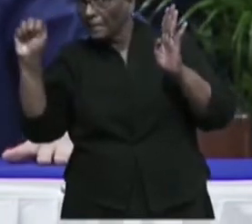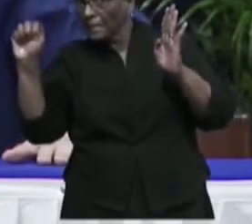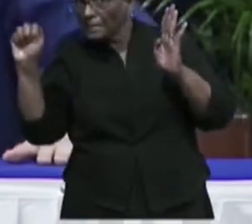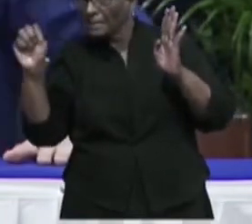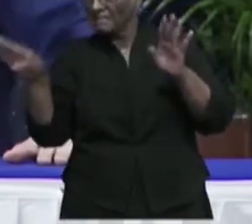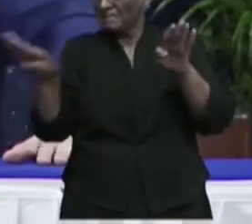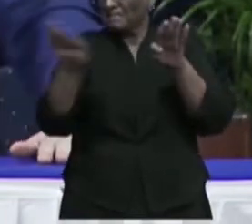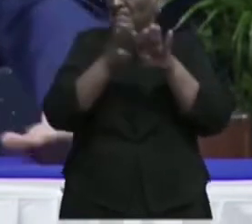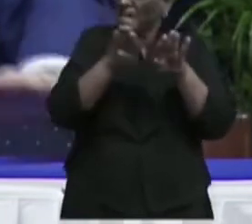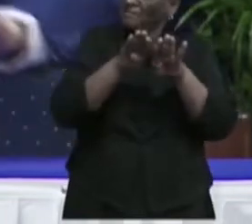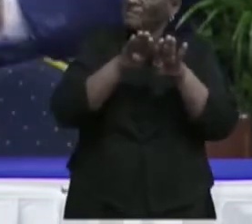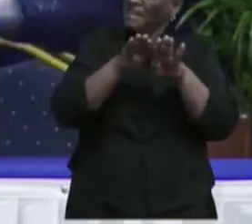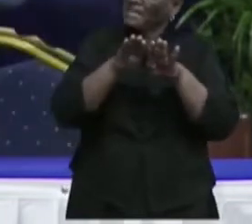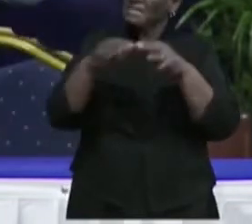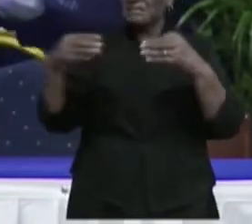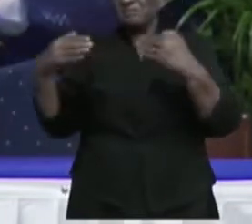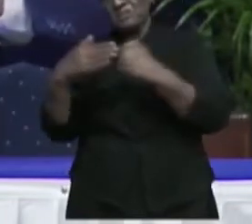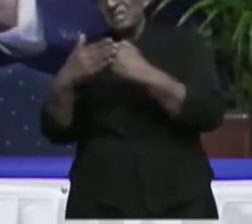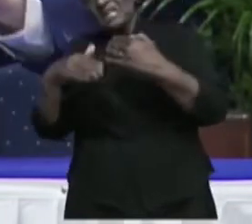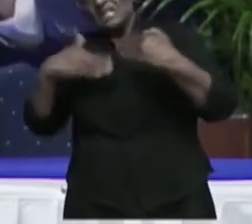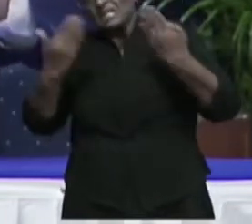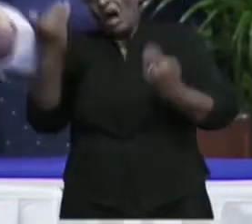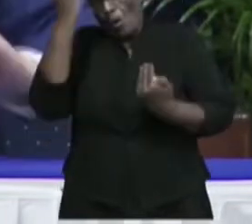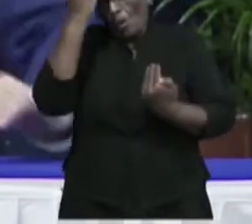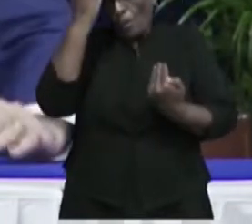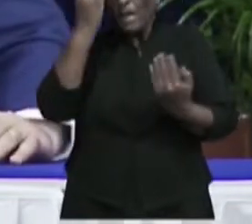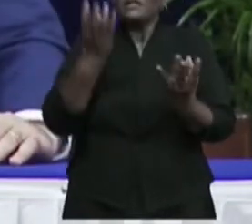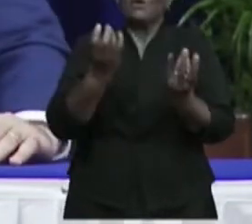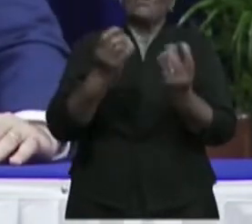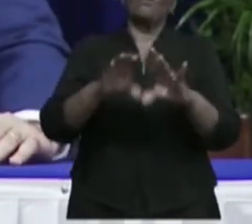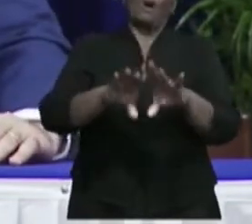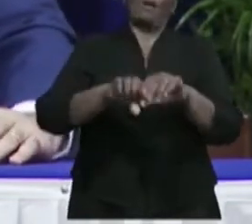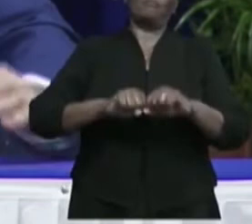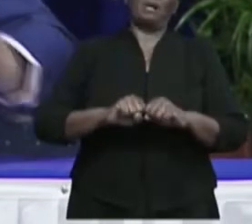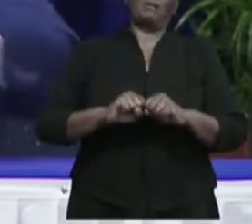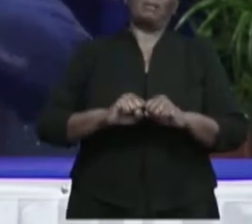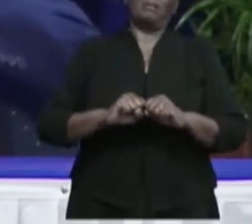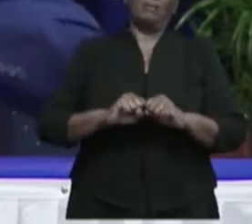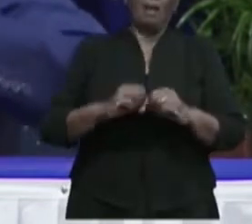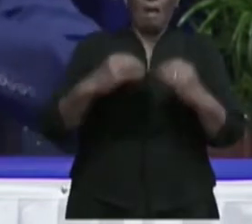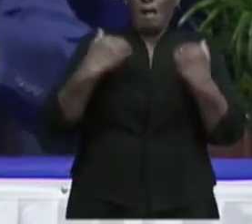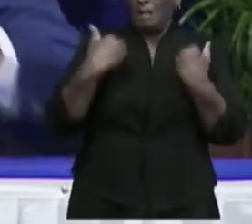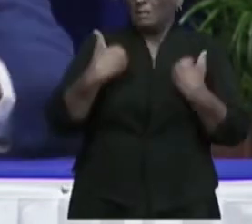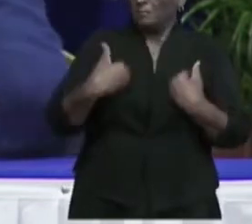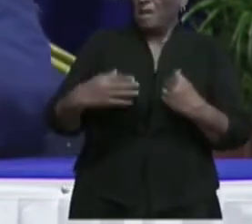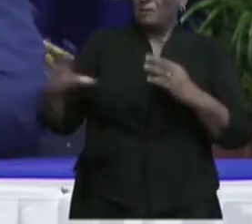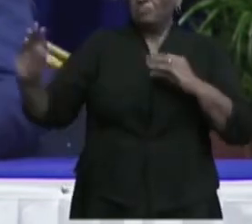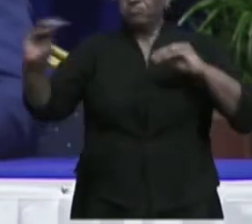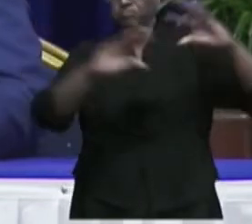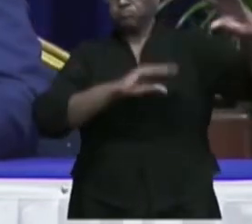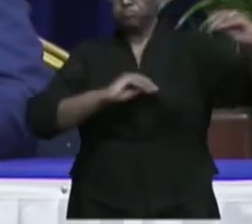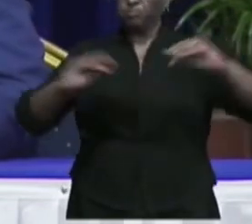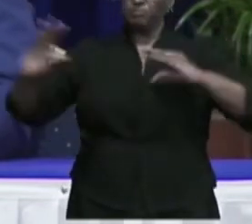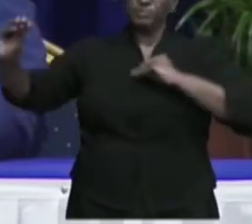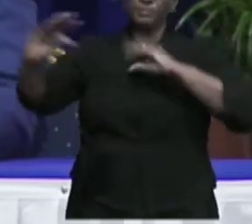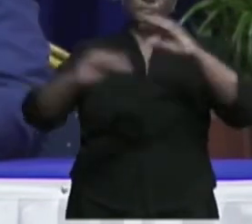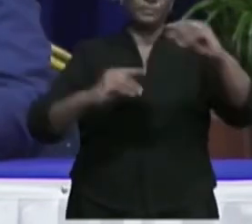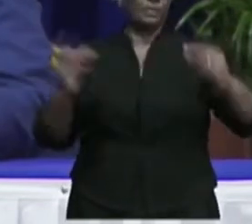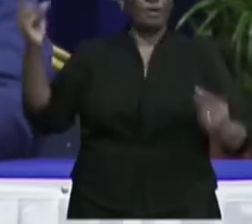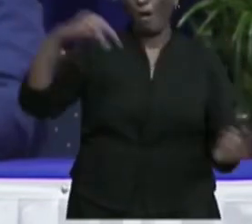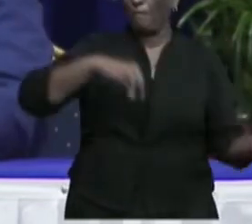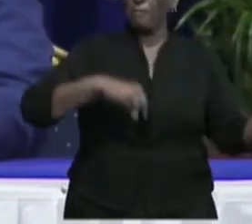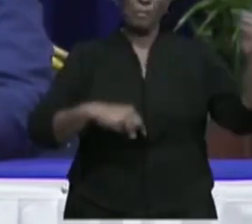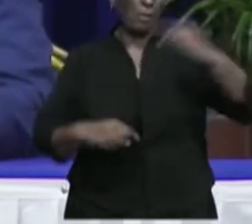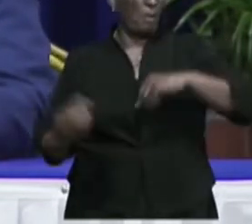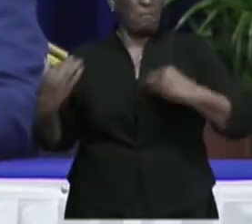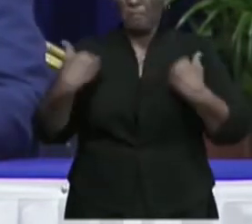de voorzitter van de vergadering, dan weten wij hoe we daarmee moeten omgaan als mensen over en weer komen in de